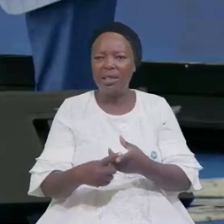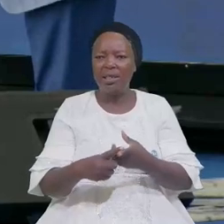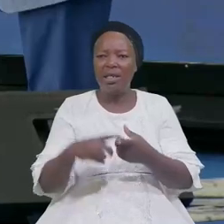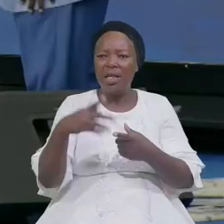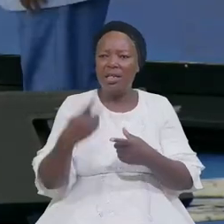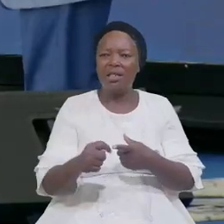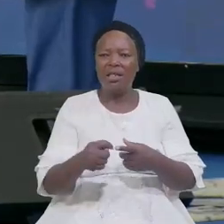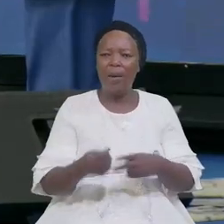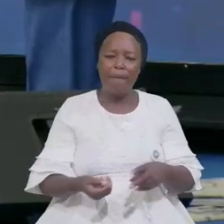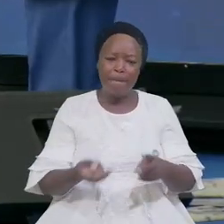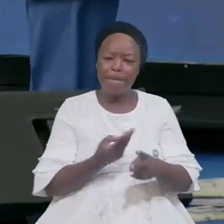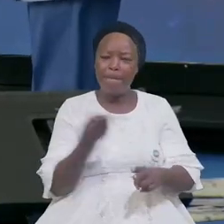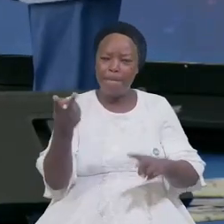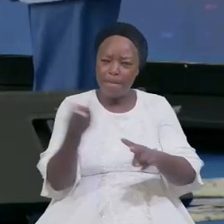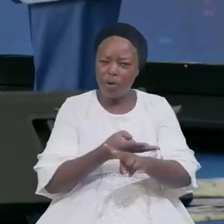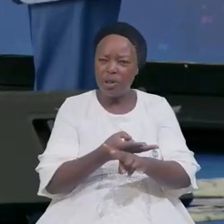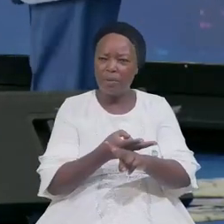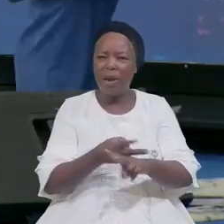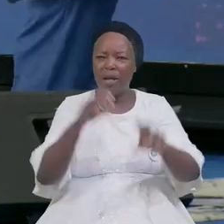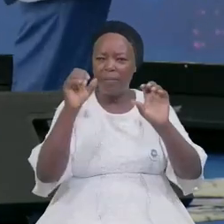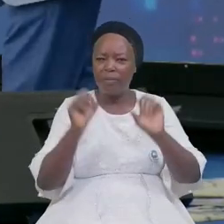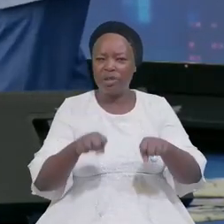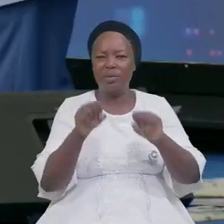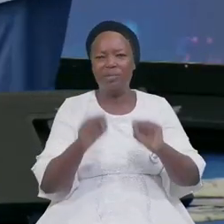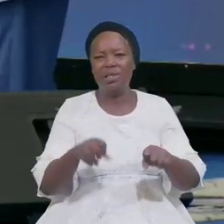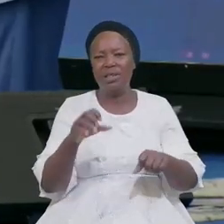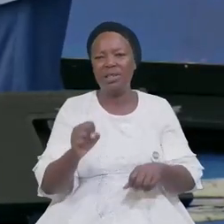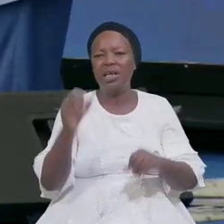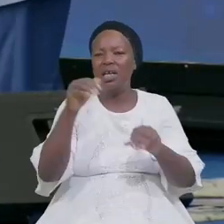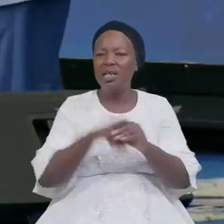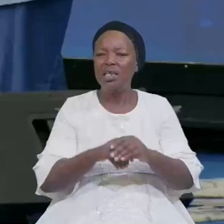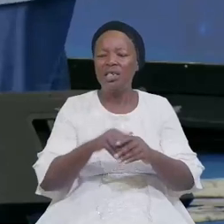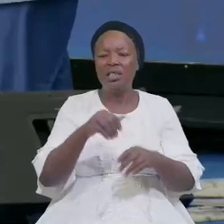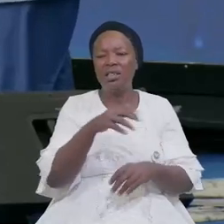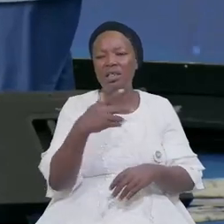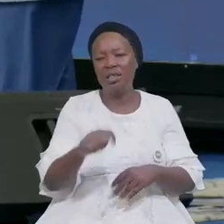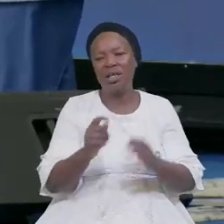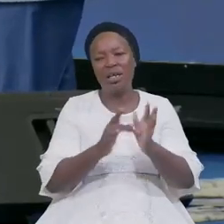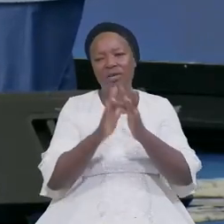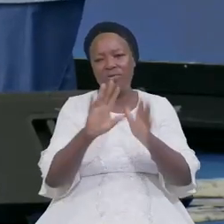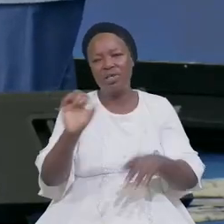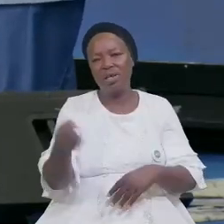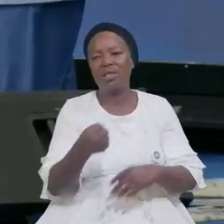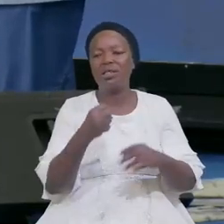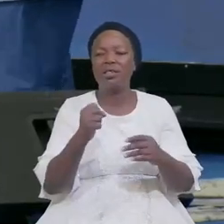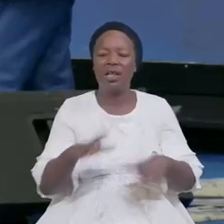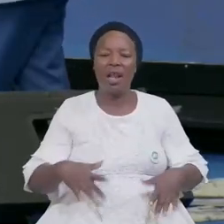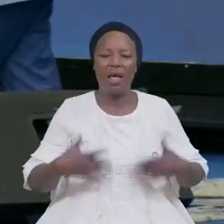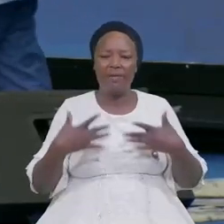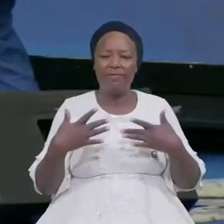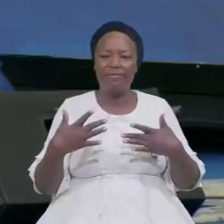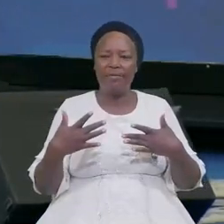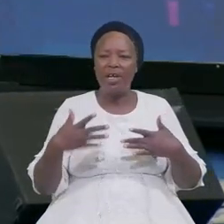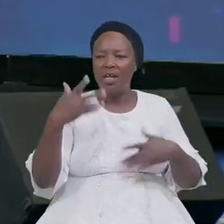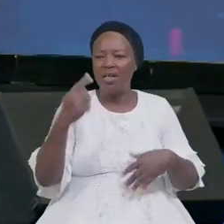alors, il y a les possibilités multipliées dans la vie du chrétien.